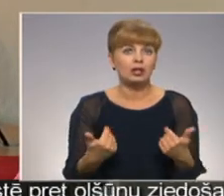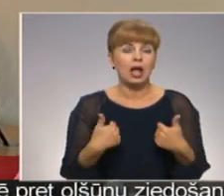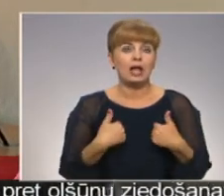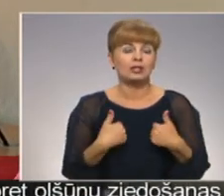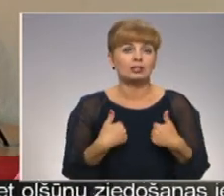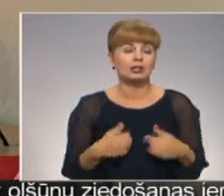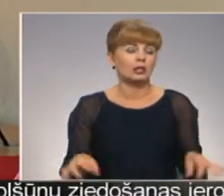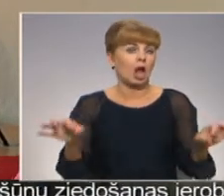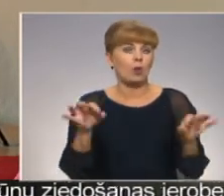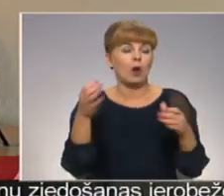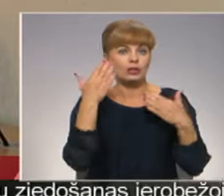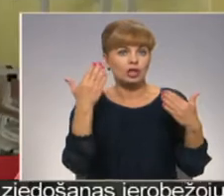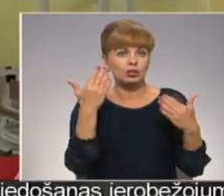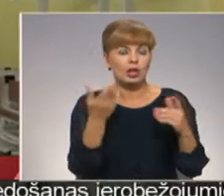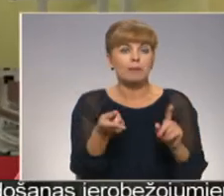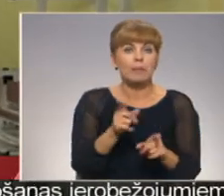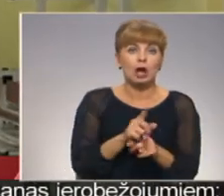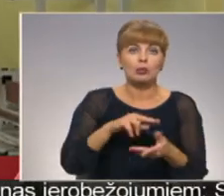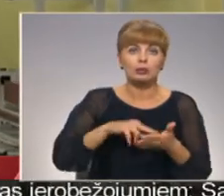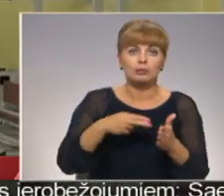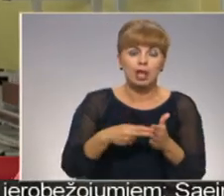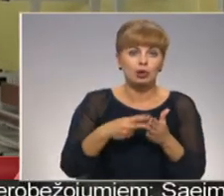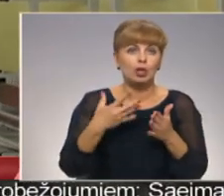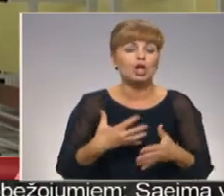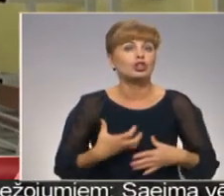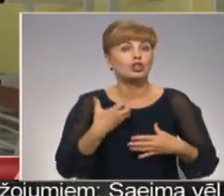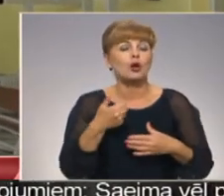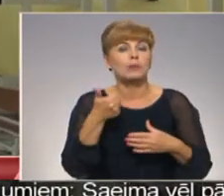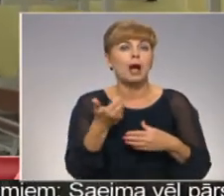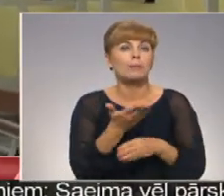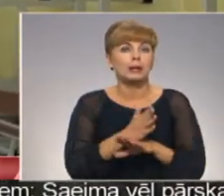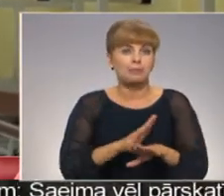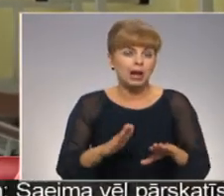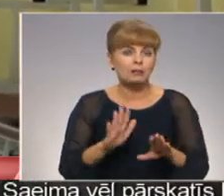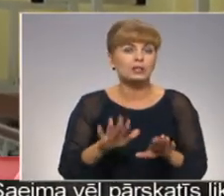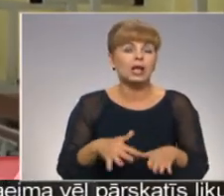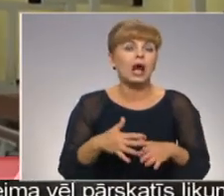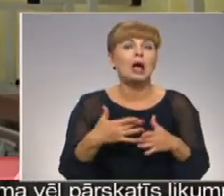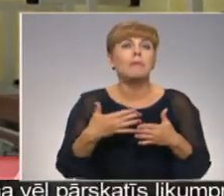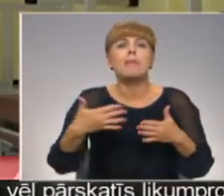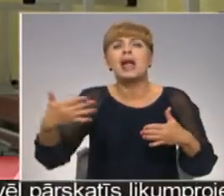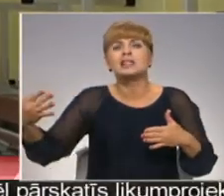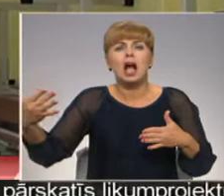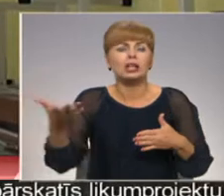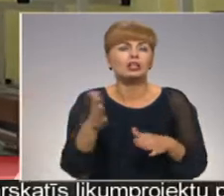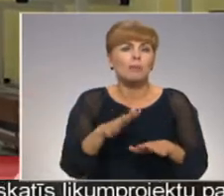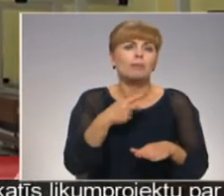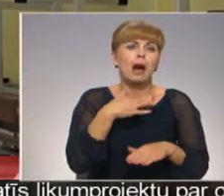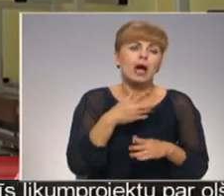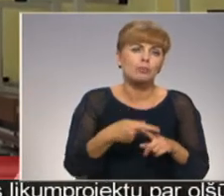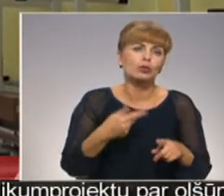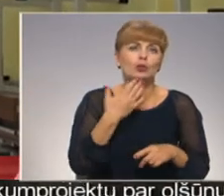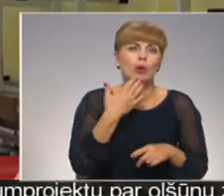neko nezinu, ne mainīt, ne plānot. Labāk šausmīgas beigas nekā bezgalīgas šausmas. Tā puspa jokam par